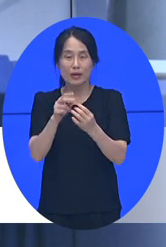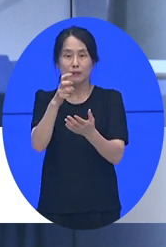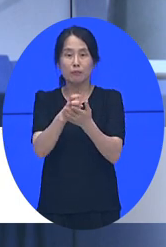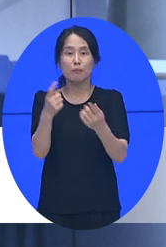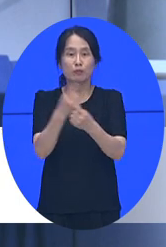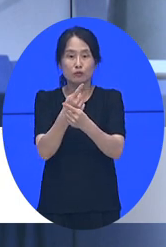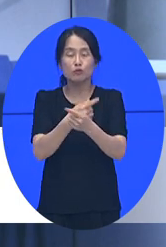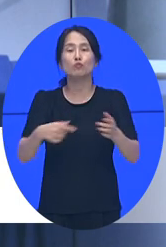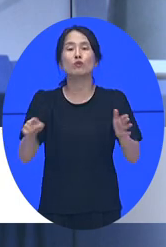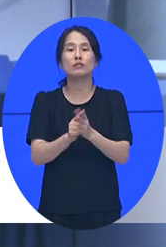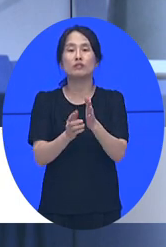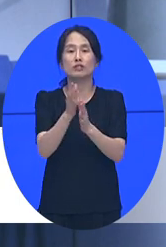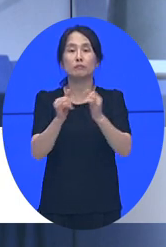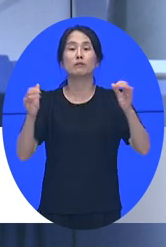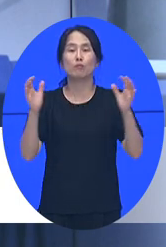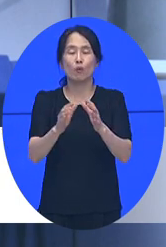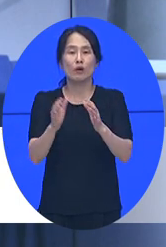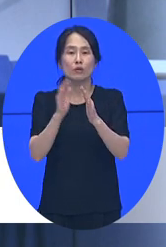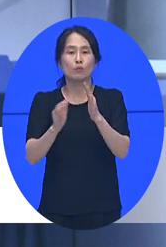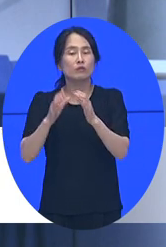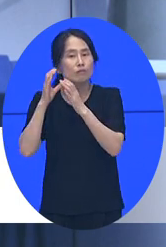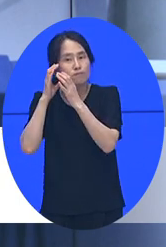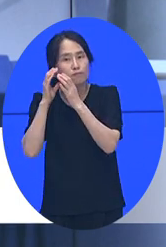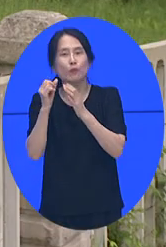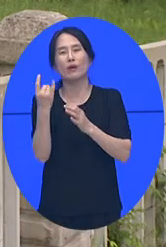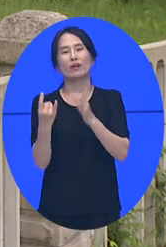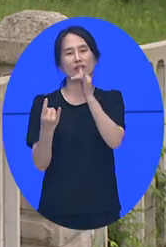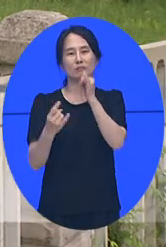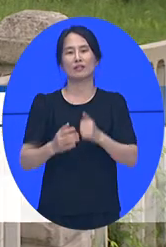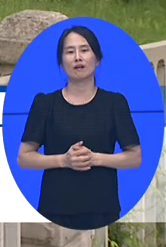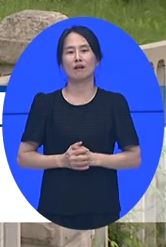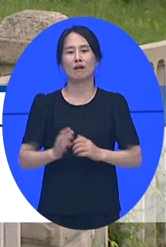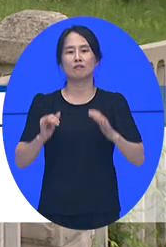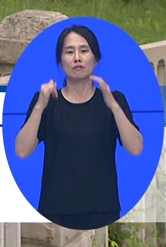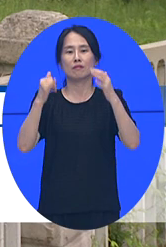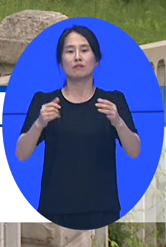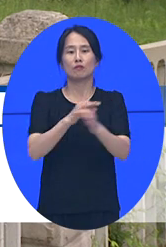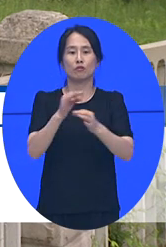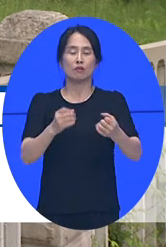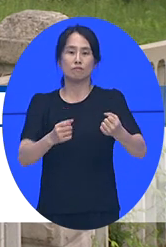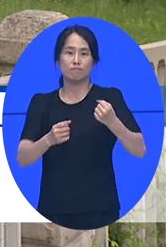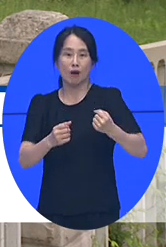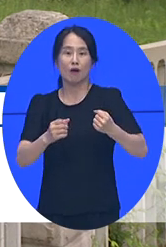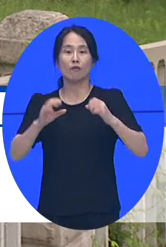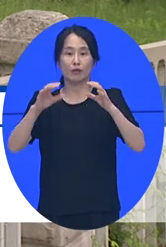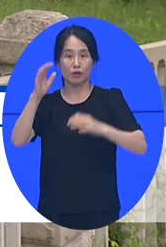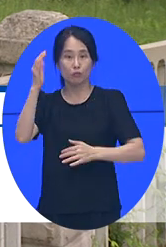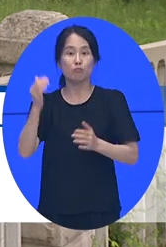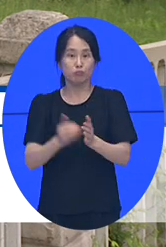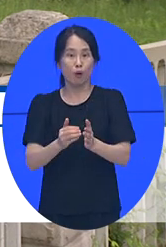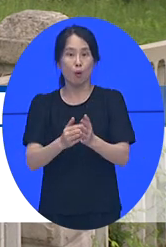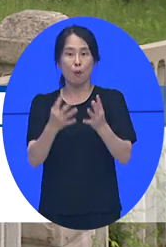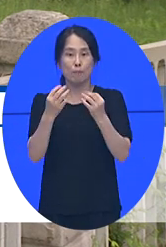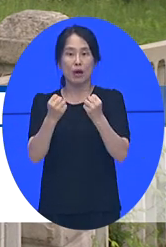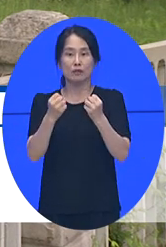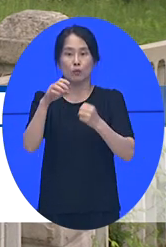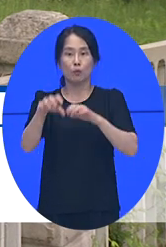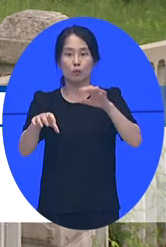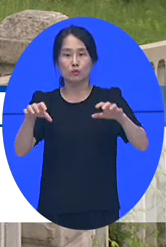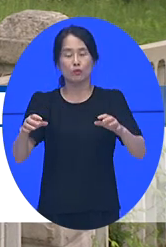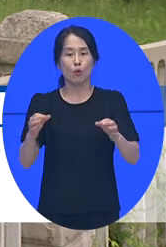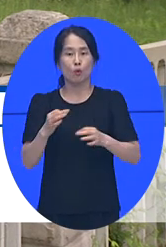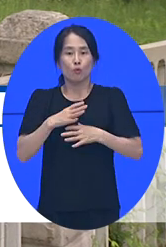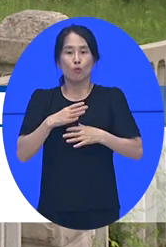개헌을 추진하기 위한 시민 공청에 걸렸습니다 정말 이제 세계적인 경제강국이 됐고 그리고 또 이제 많은 부분에 있어서